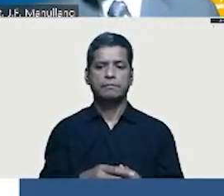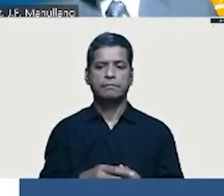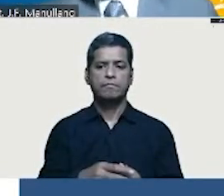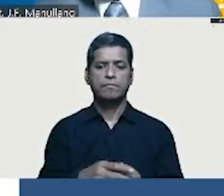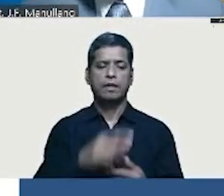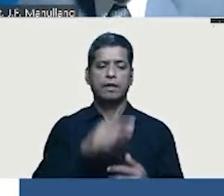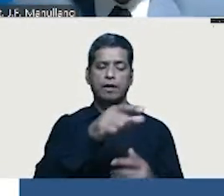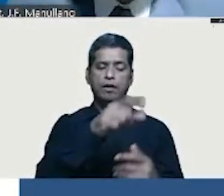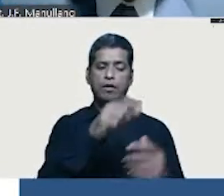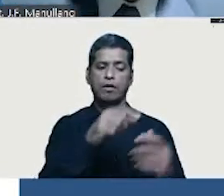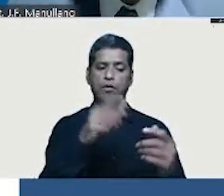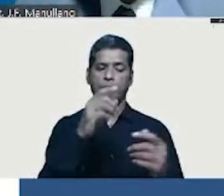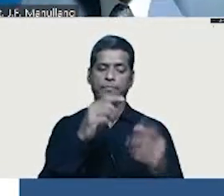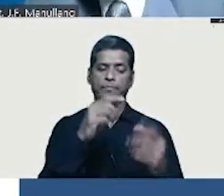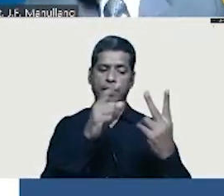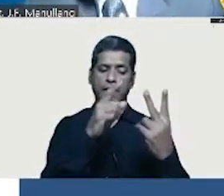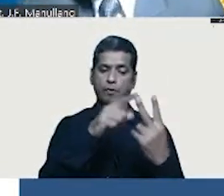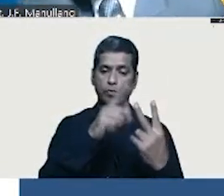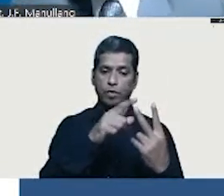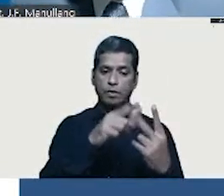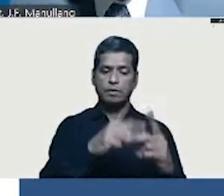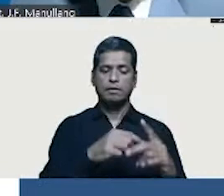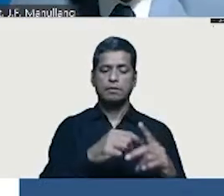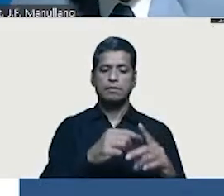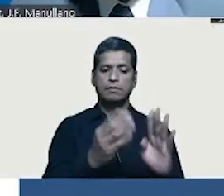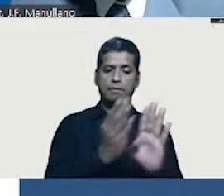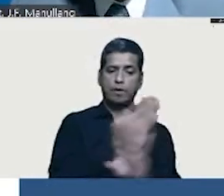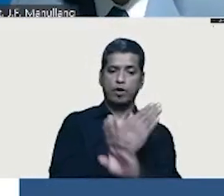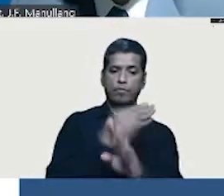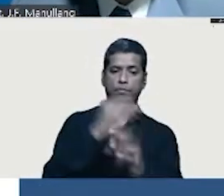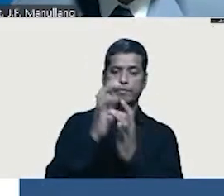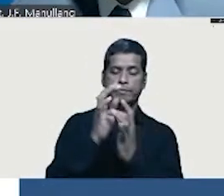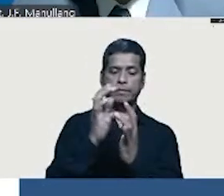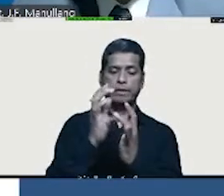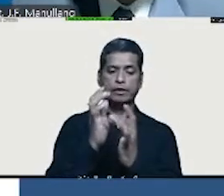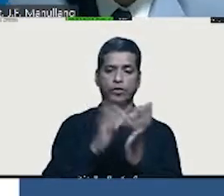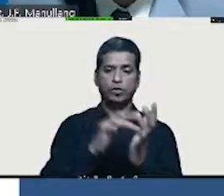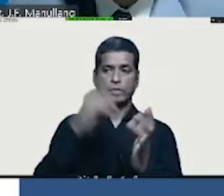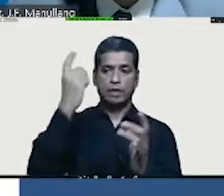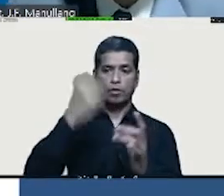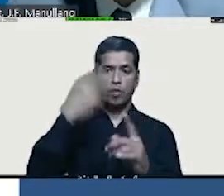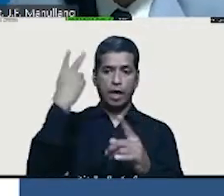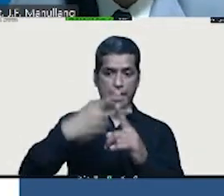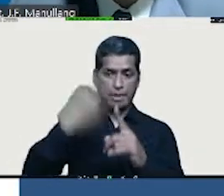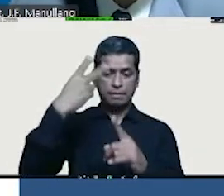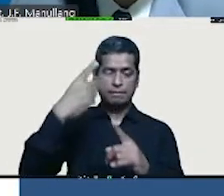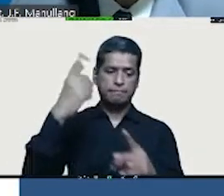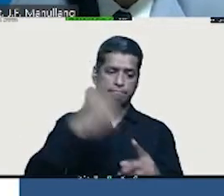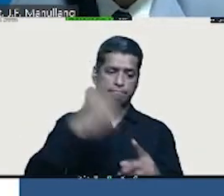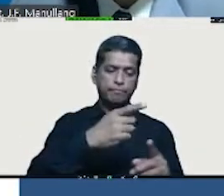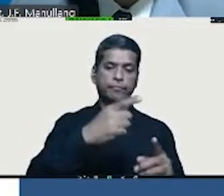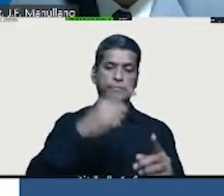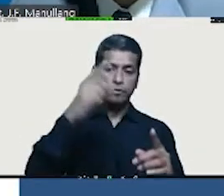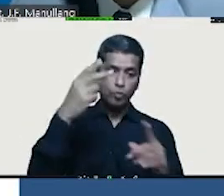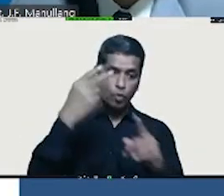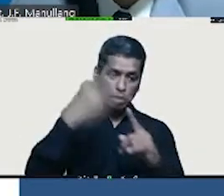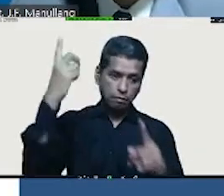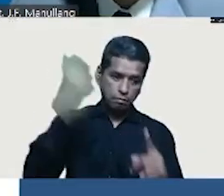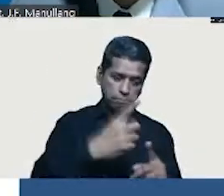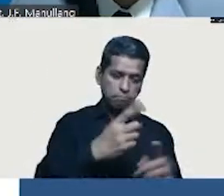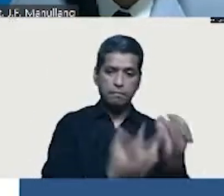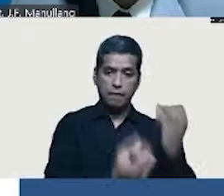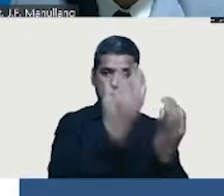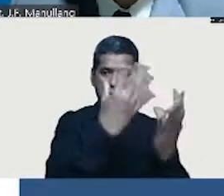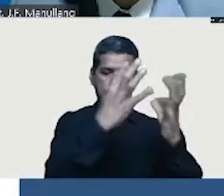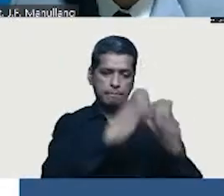musnah dibakar oleh api itu sesuai dengan banyak tidaknya atau